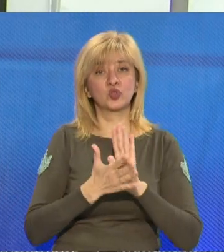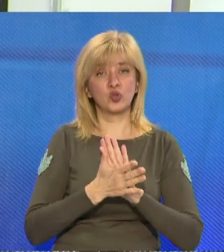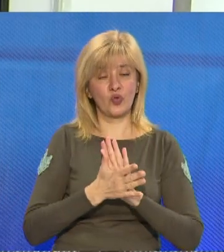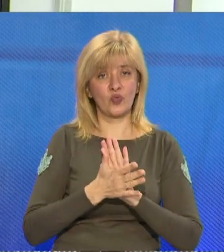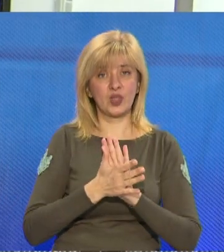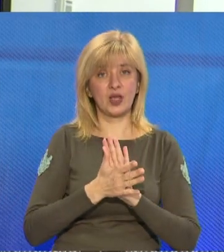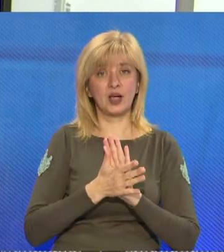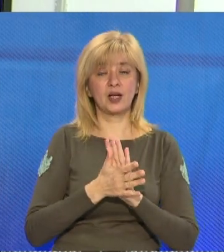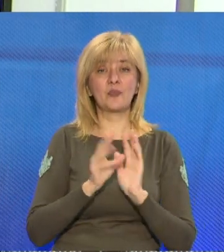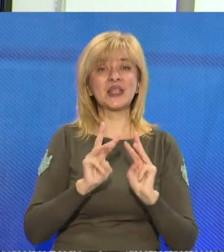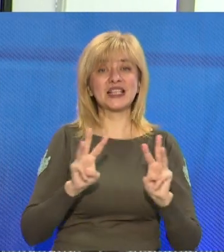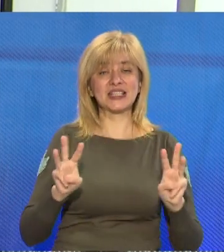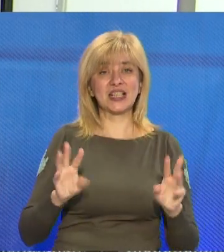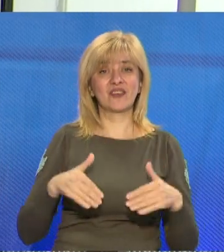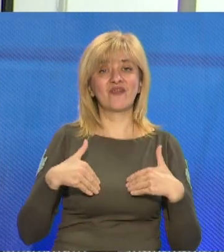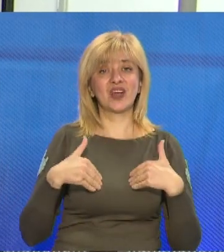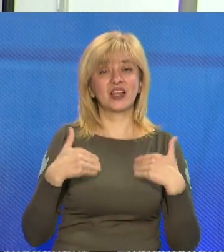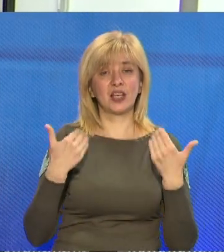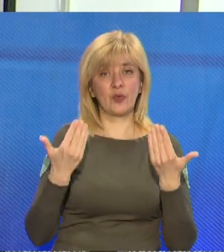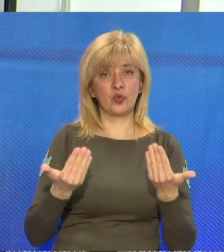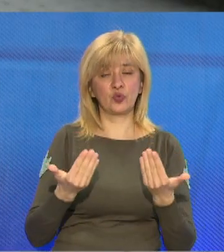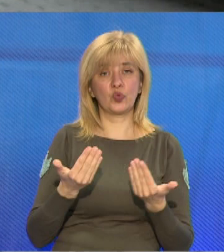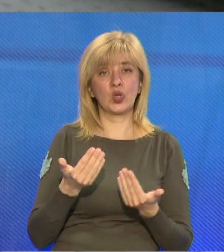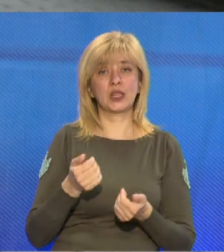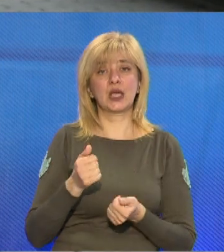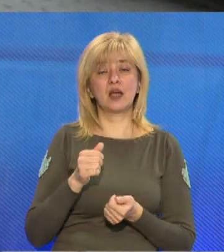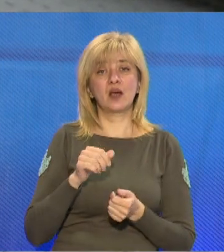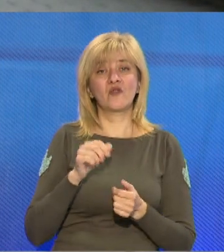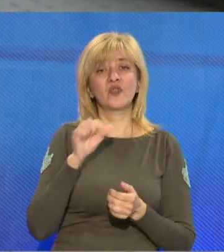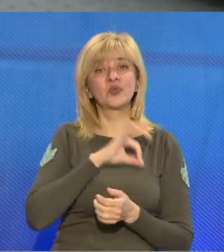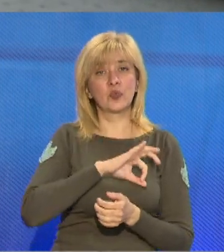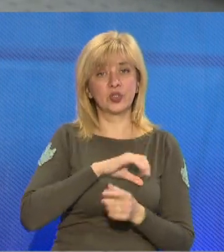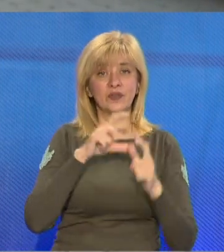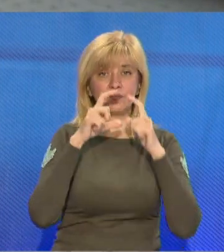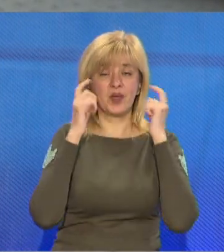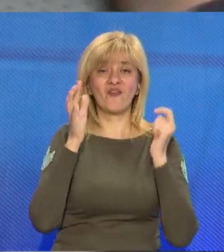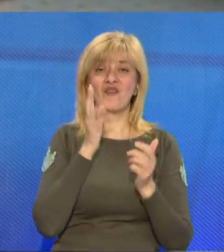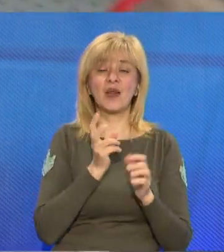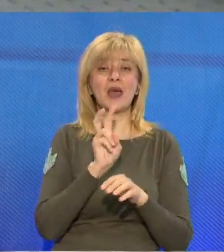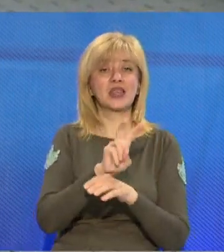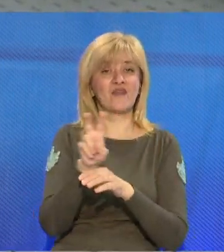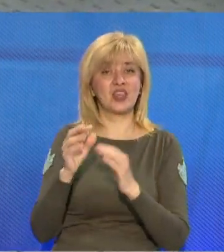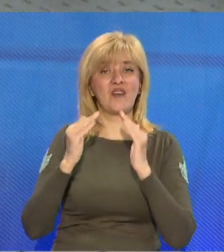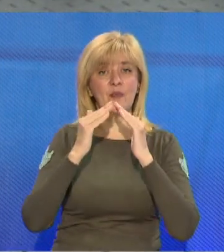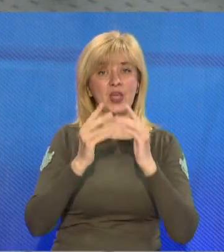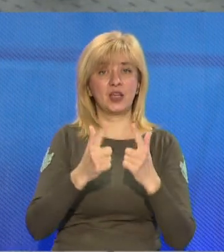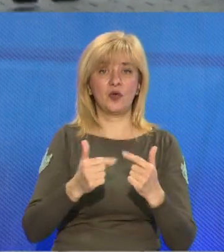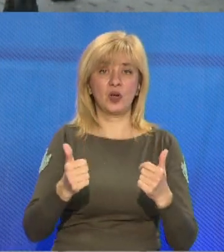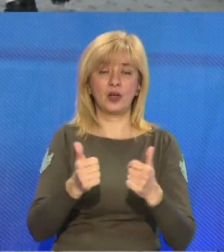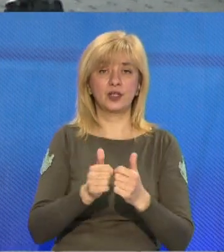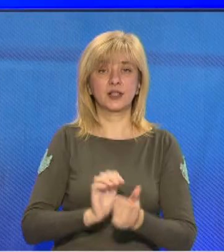міністэрства рэкамендуе грамадзянам выкарыстоўваць сродкі абароны органаў дыхання падчас наведвання аб'ектаў і арганізацый.